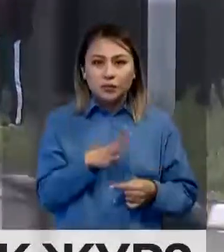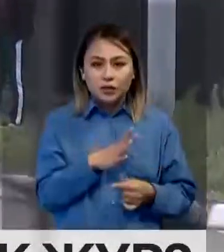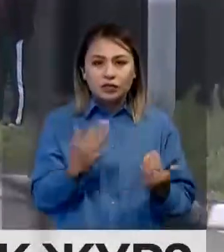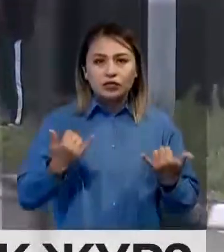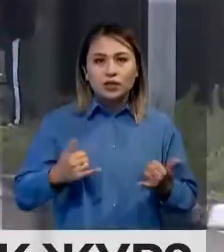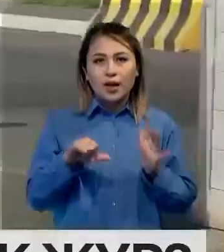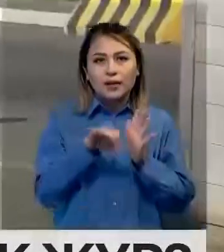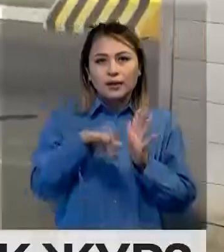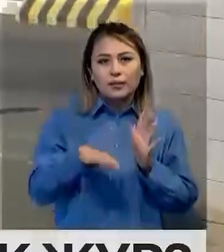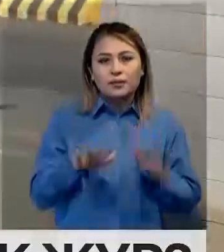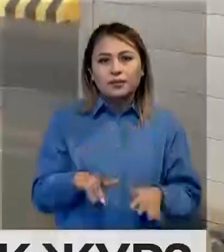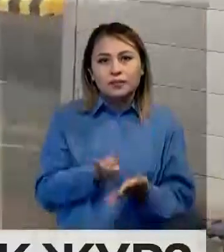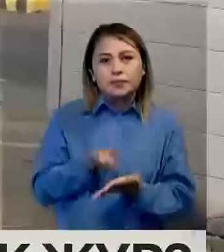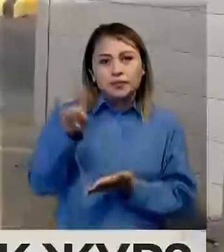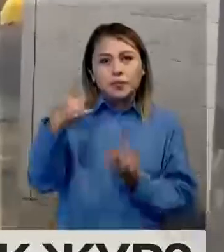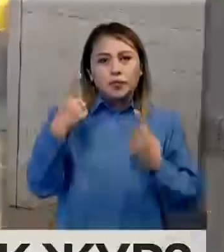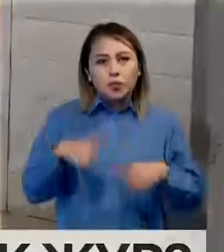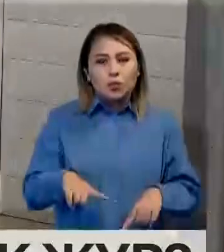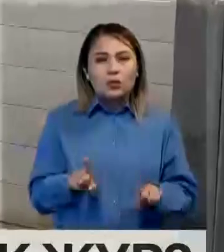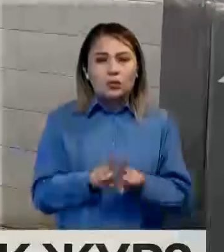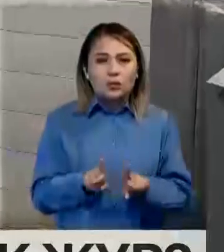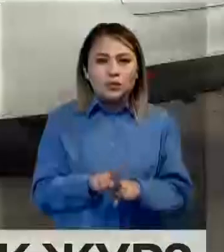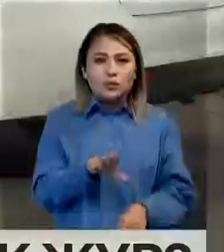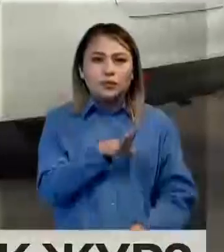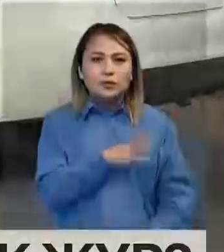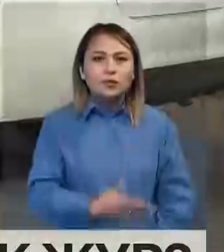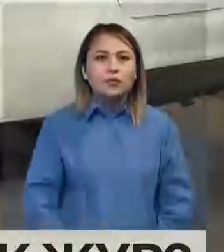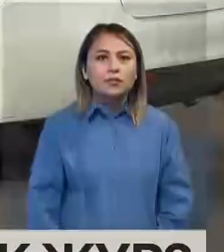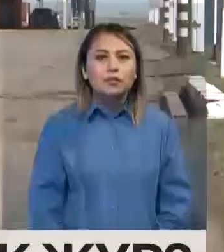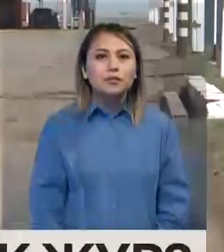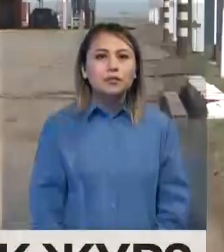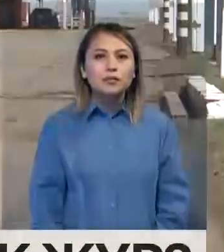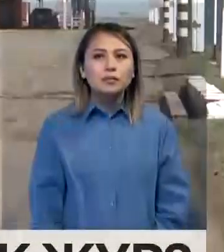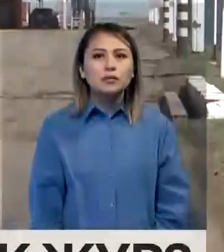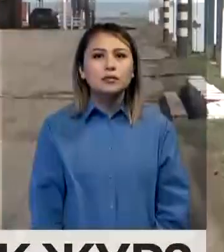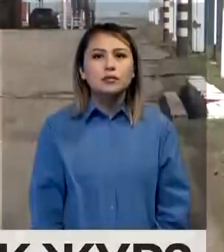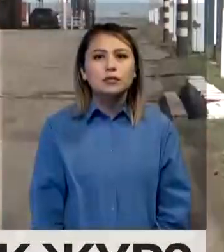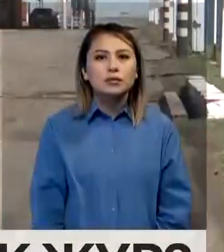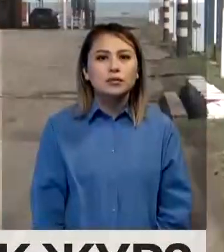жуық ресейлік біздің әуежай арқылы өзге елдерге ұшты. Бекзат Аманов, Хабар 24.